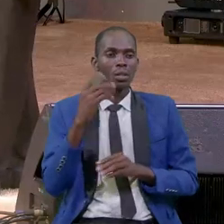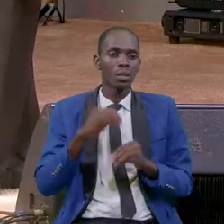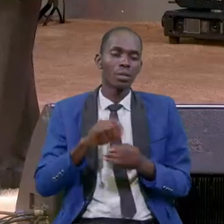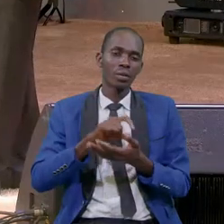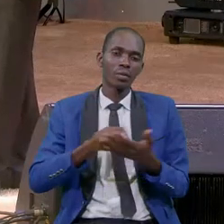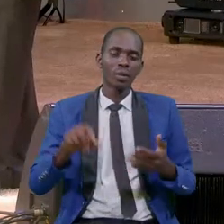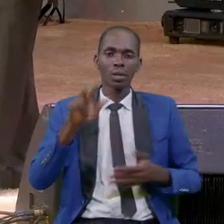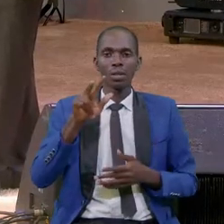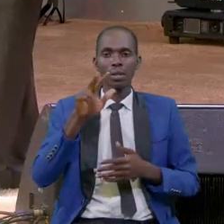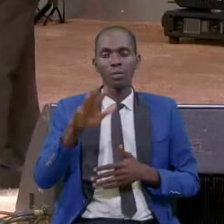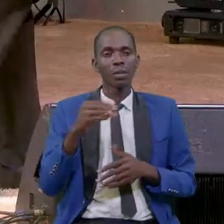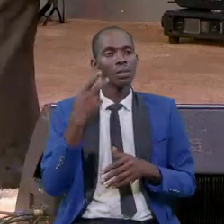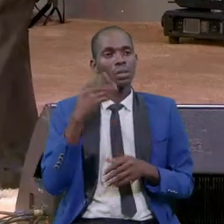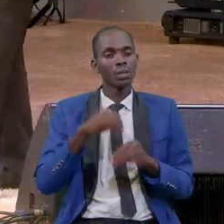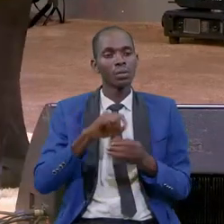au verset